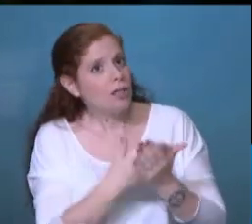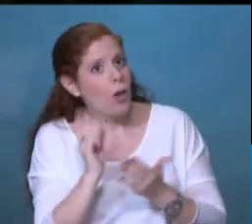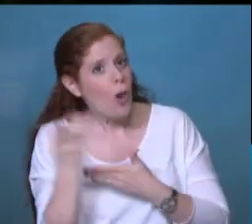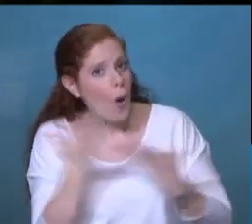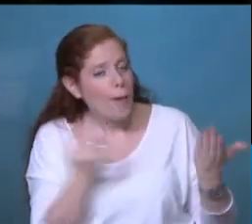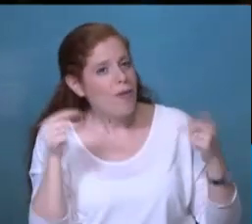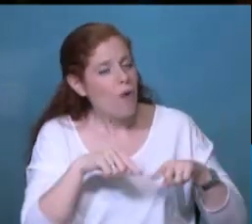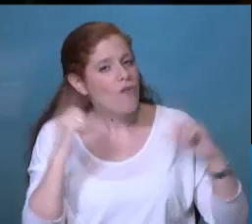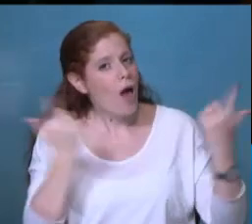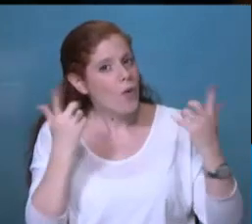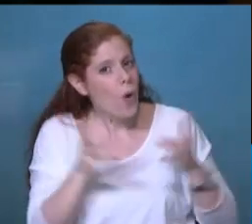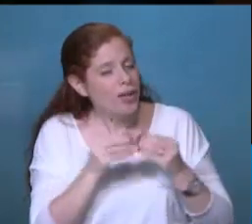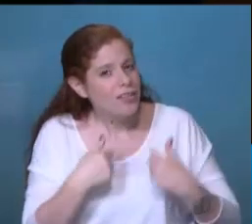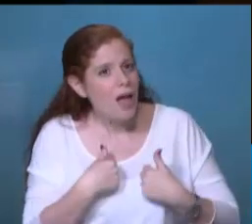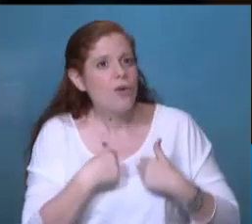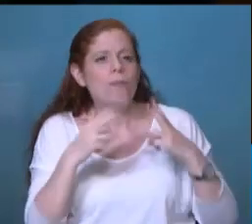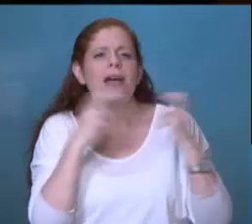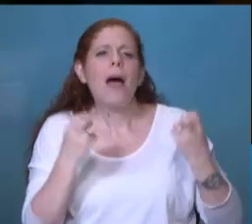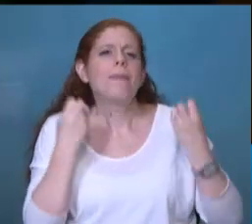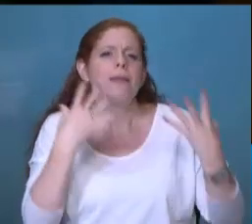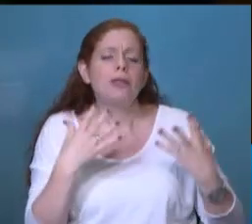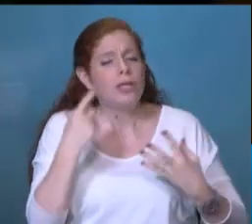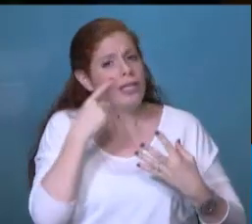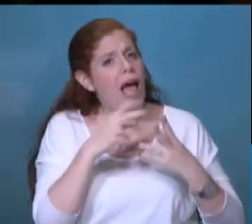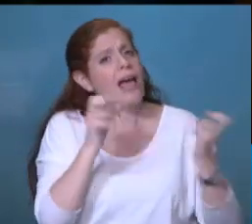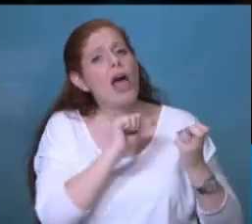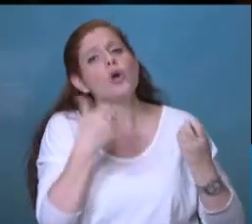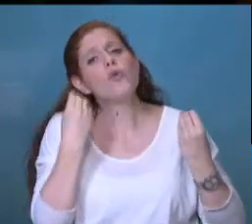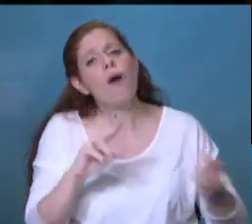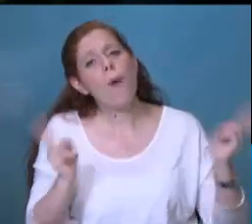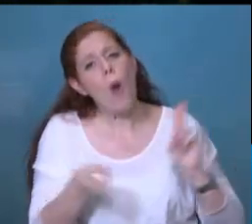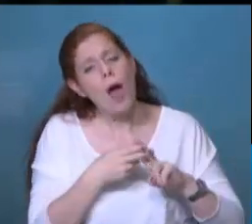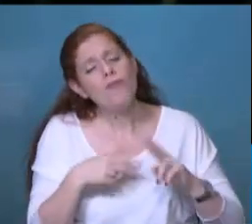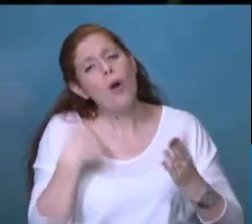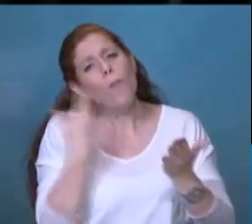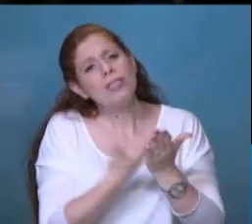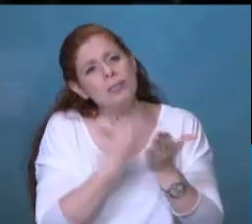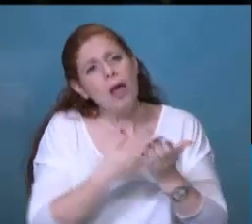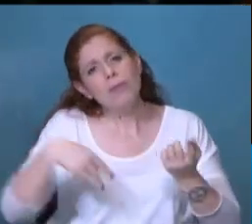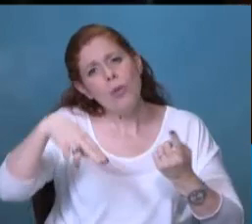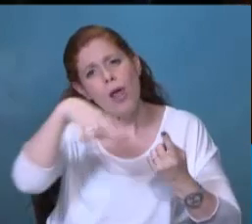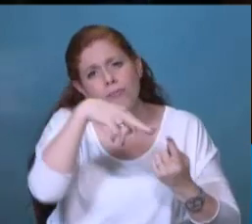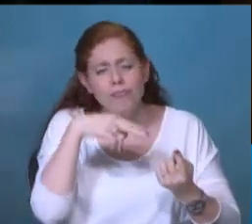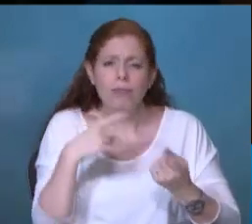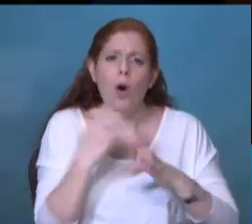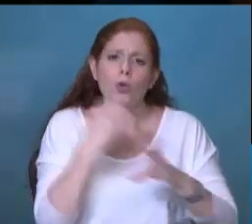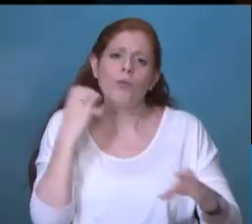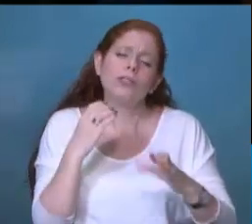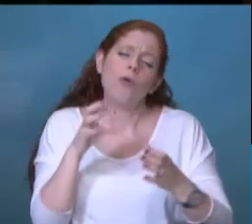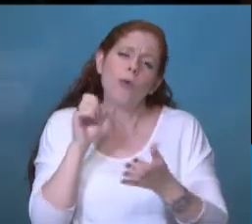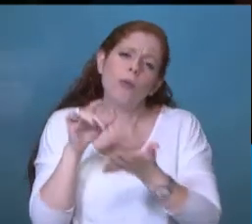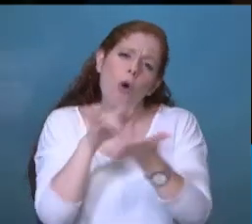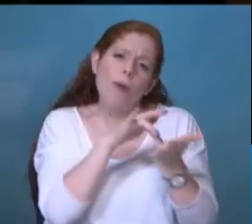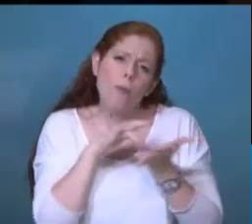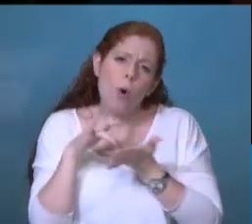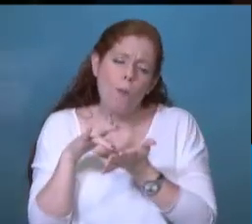יחד בעיר המדהימה הזאת, probably the best city in the world. ואנחנו מציעים להם מסלולים, האוטובוסים לוקחים אותם במבחר תחנות, בצירים המרכזיים